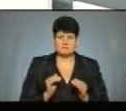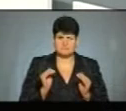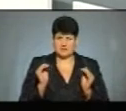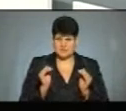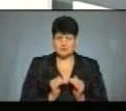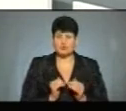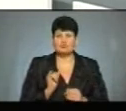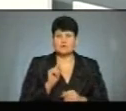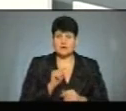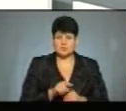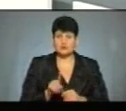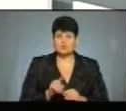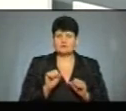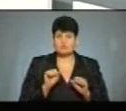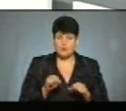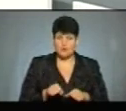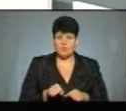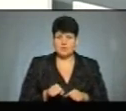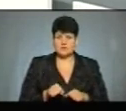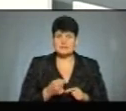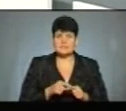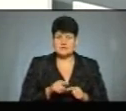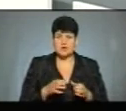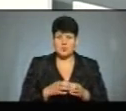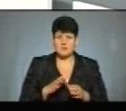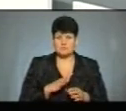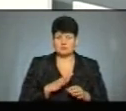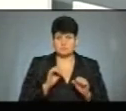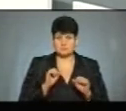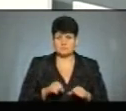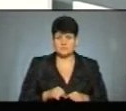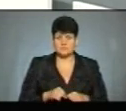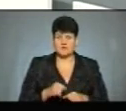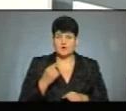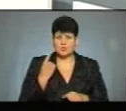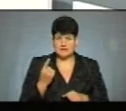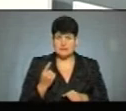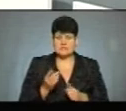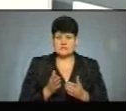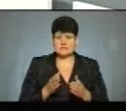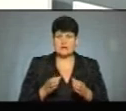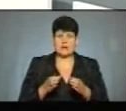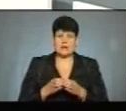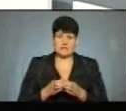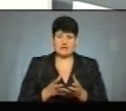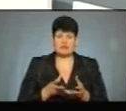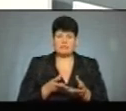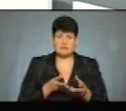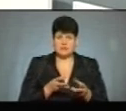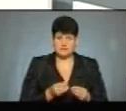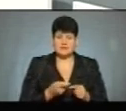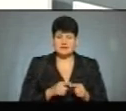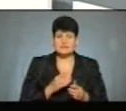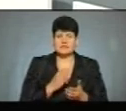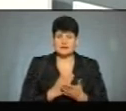щоб спроможність, ну, ця громада була спроможною. Один також з критеріїв, який впливає на спроможність громади, це є,